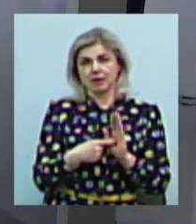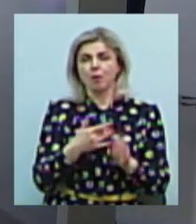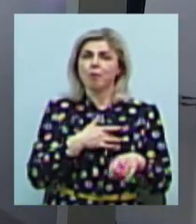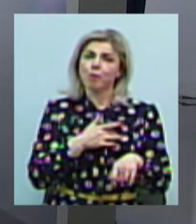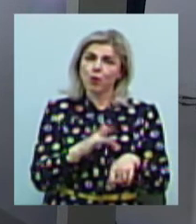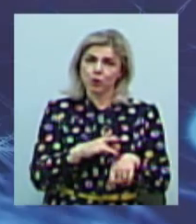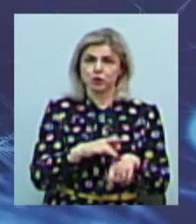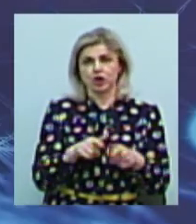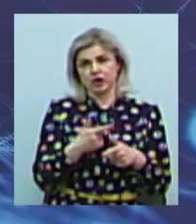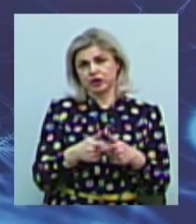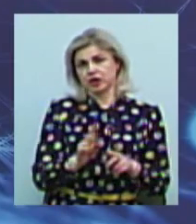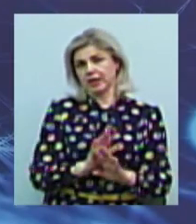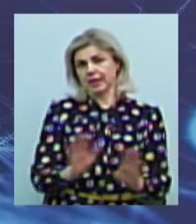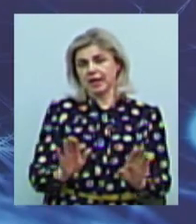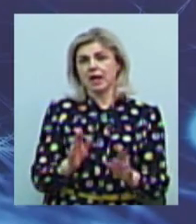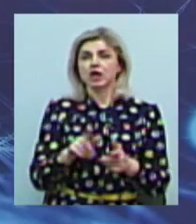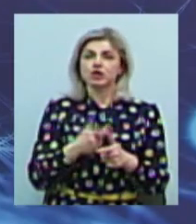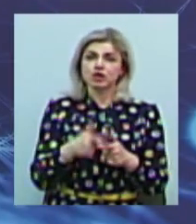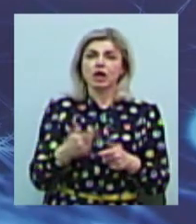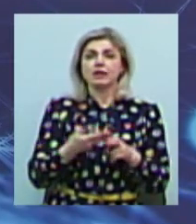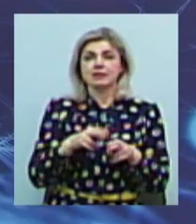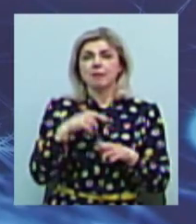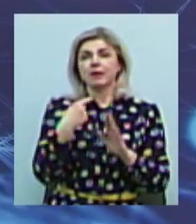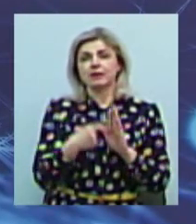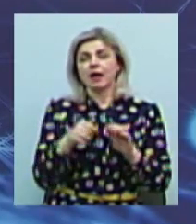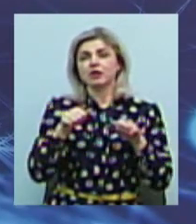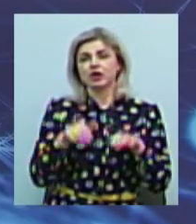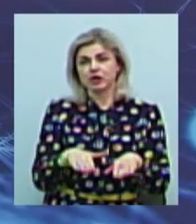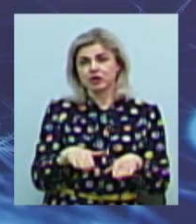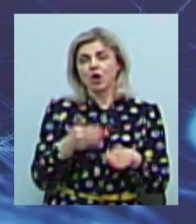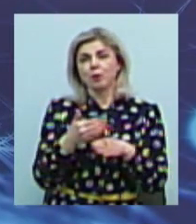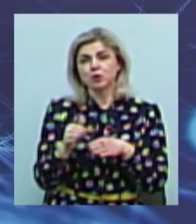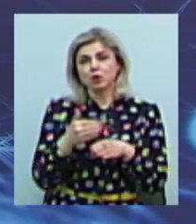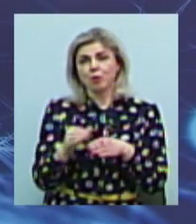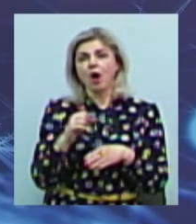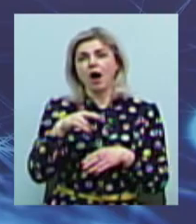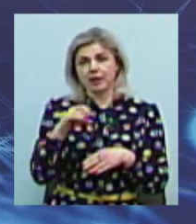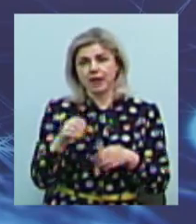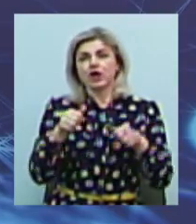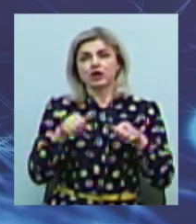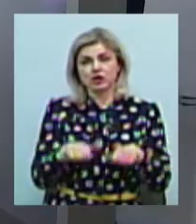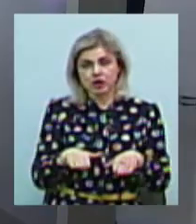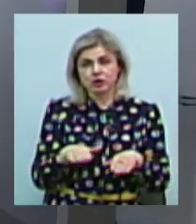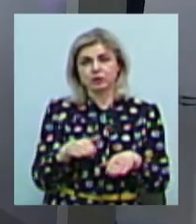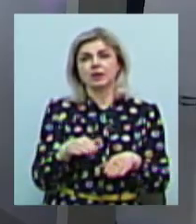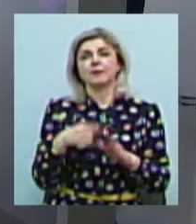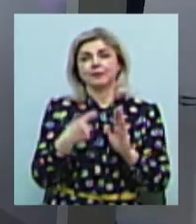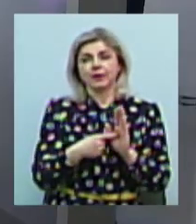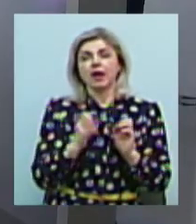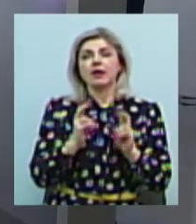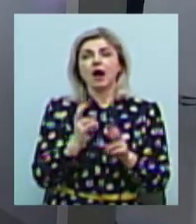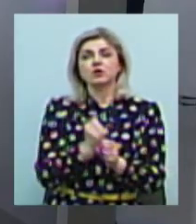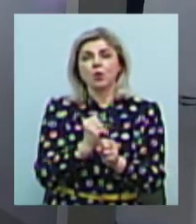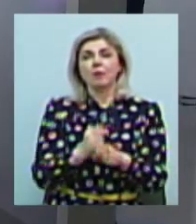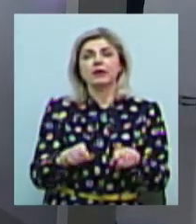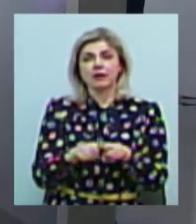болюче чи ні? Чи воно вирішується хоча б поступово, але вирішується? І як зробити так, щоб